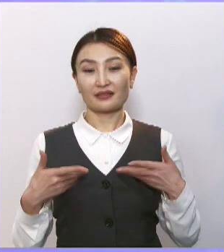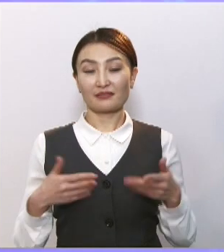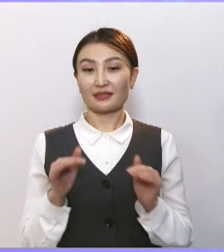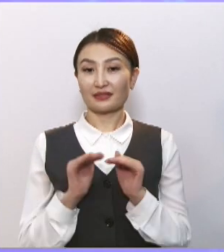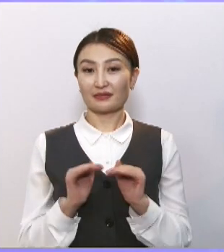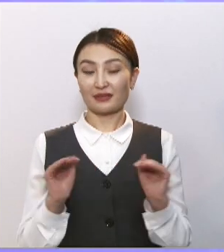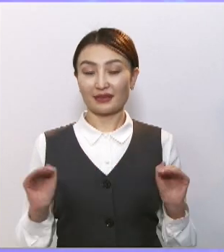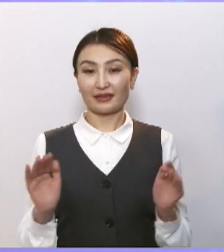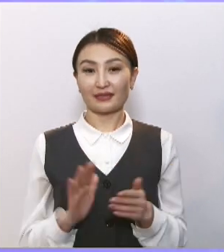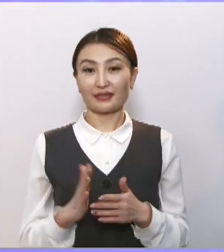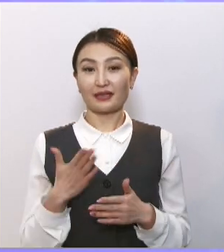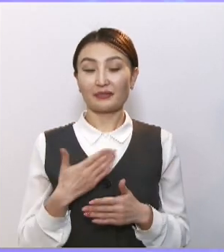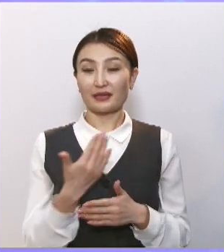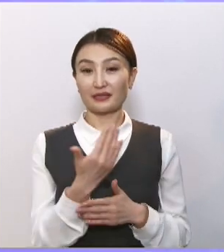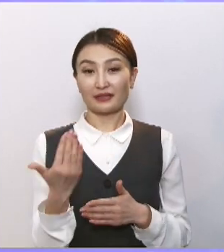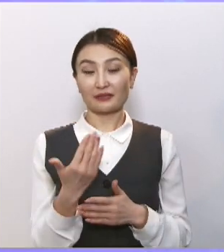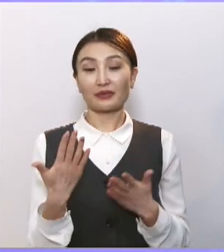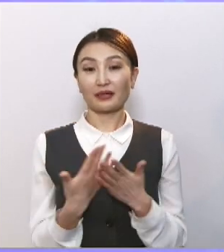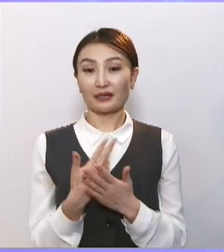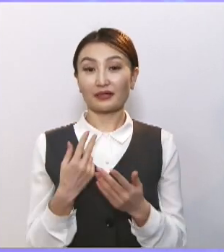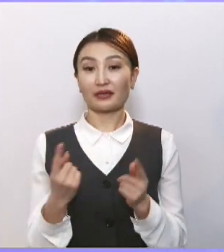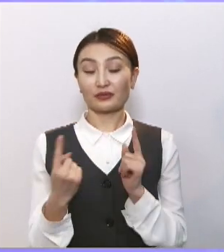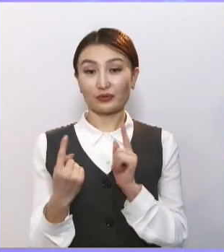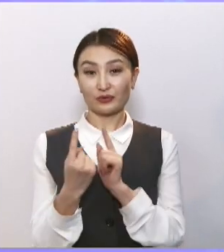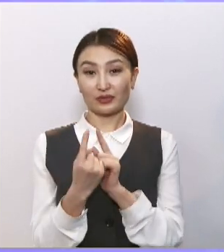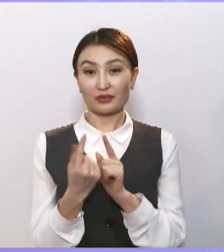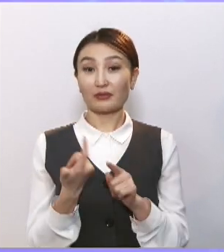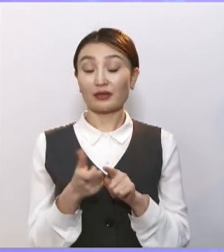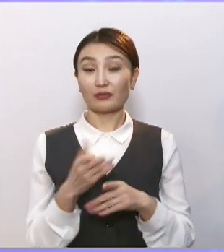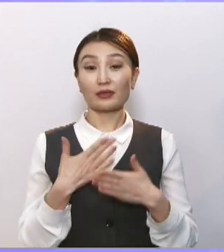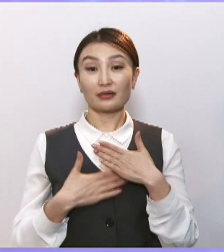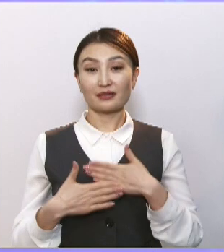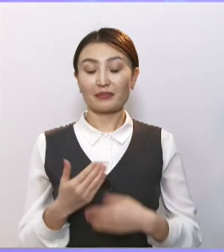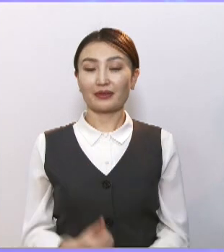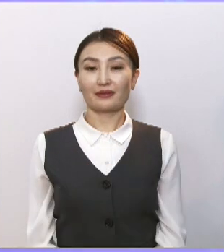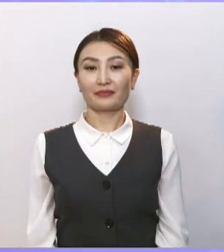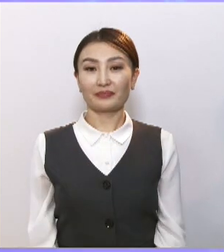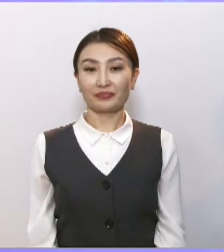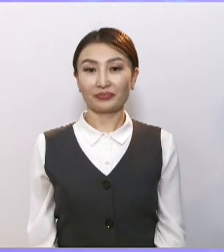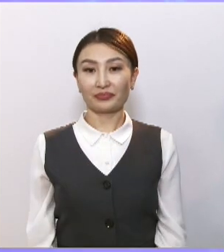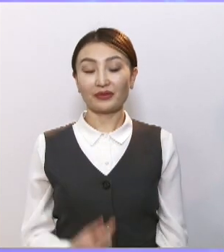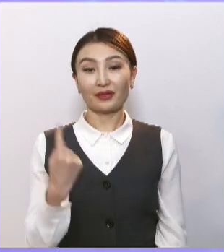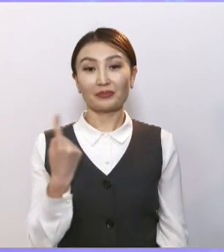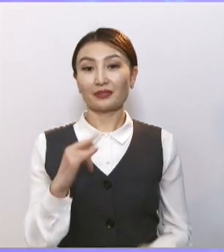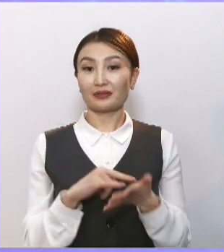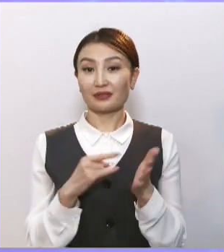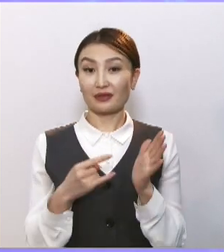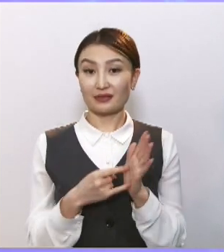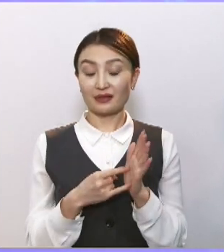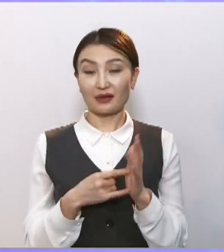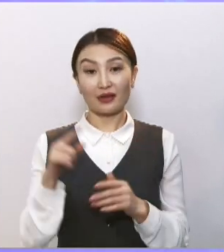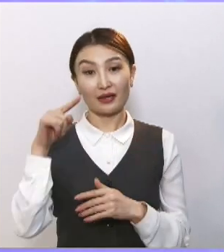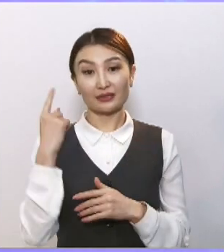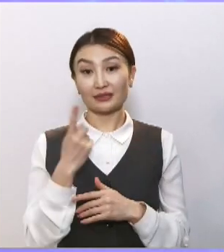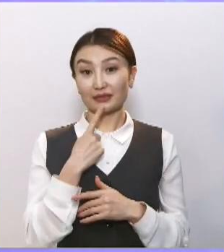Саламатсыңарбы, балдар? Мен силер менен кайрадан жолугушканыма кубанычтамын. Биринчи класста